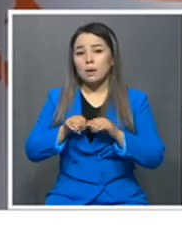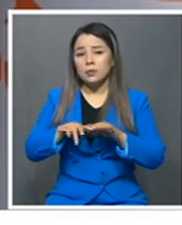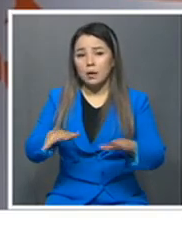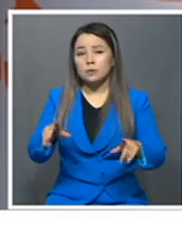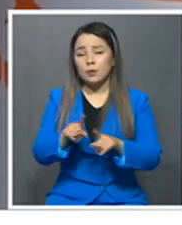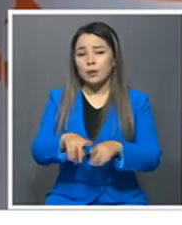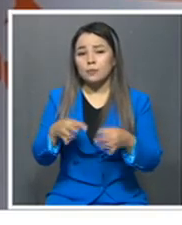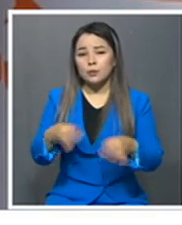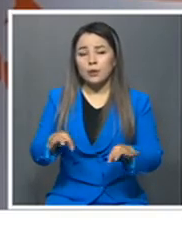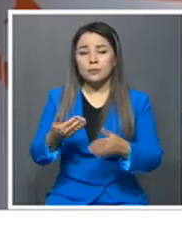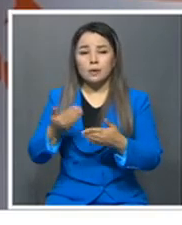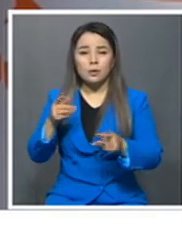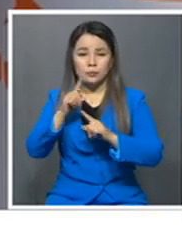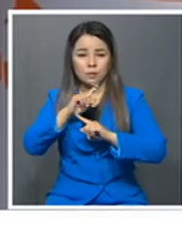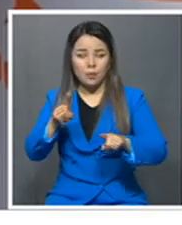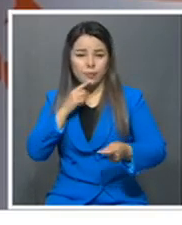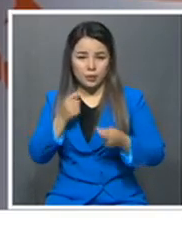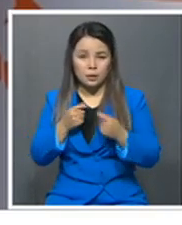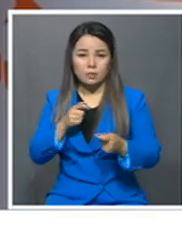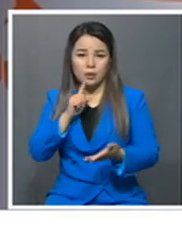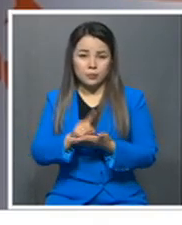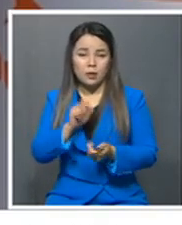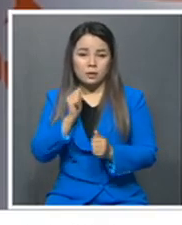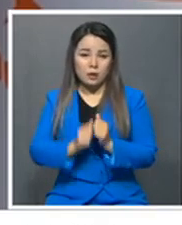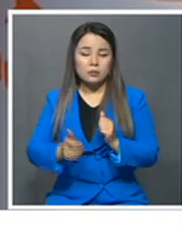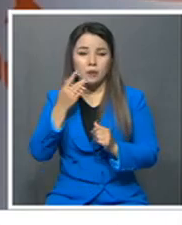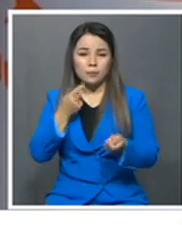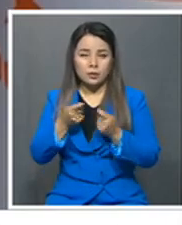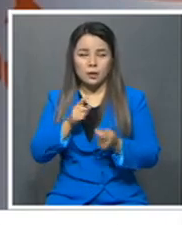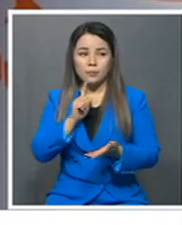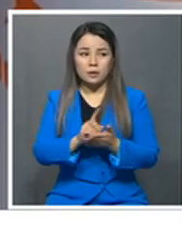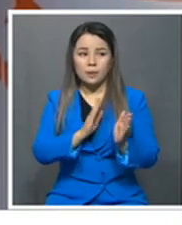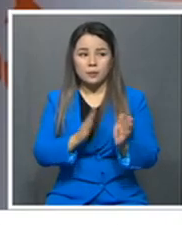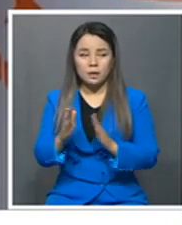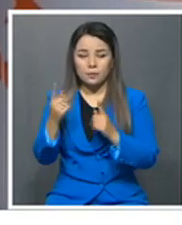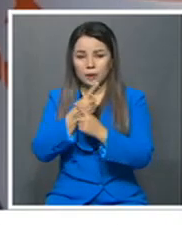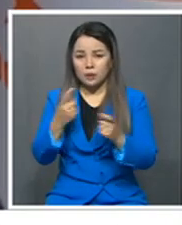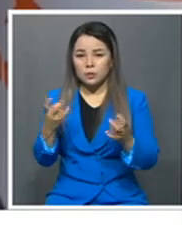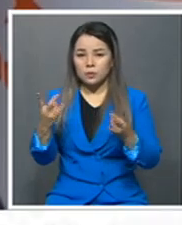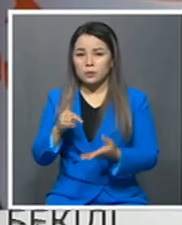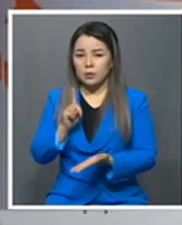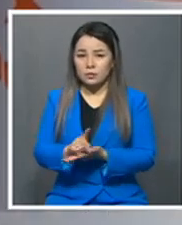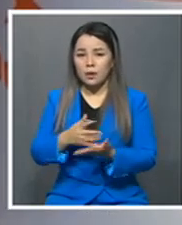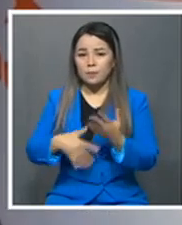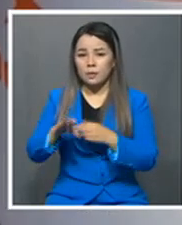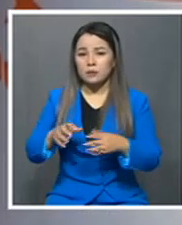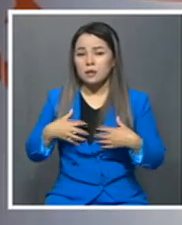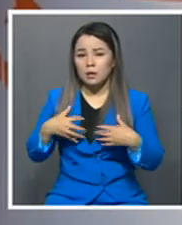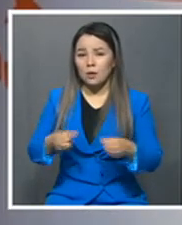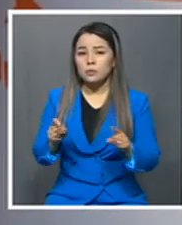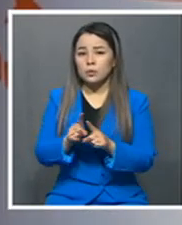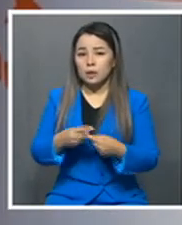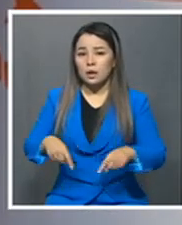бұрынғыдай емін-еркін болмайды. Сондықтан сақтық шараларын әрдайым болуы тиіс қажеттілік деп қабылдауымыз керек. Барлық салада денсаулық